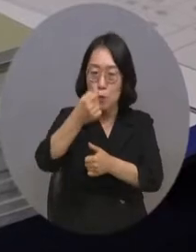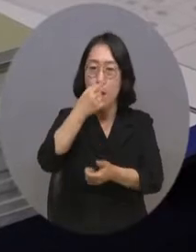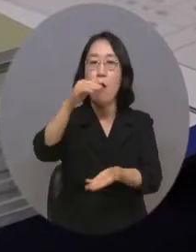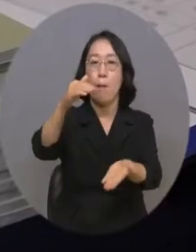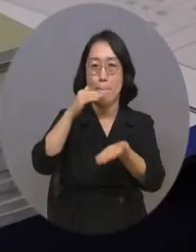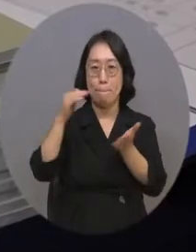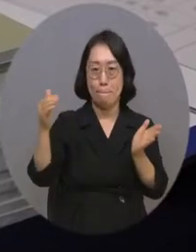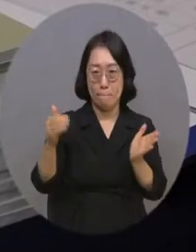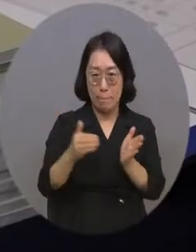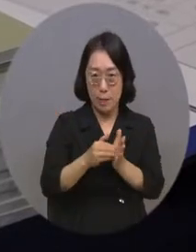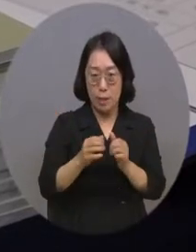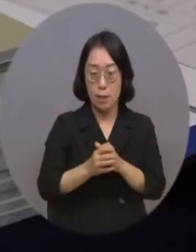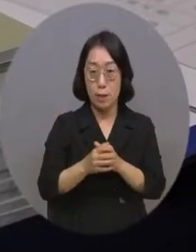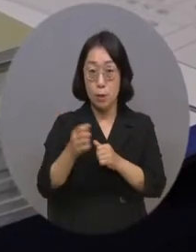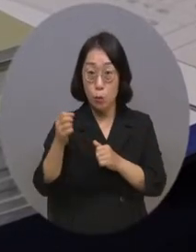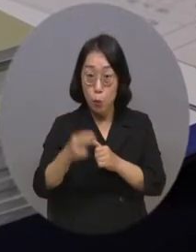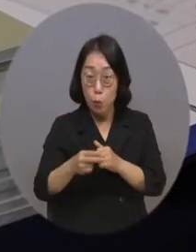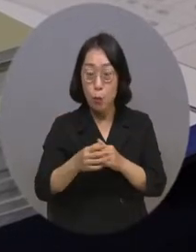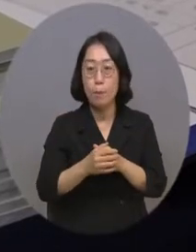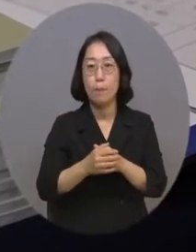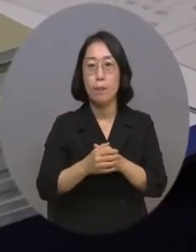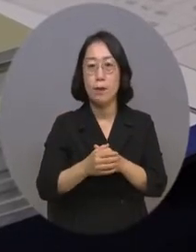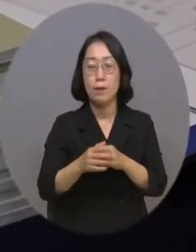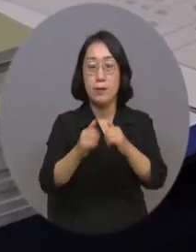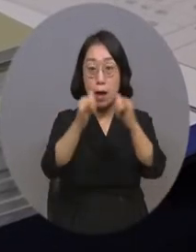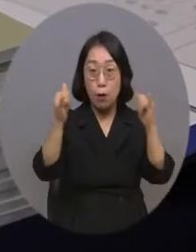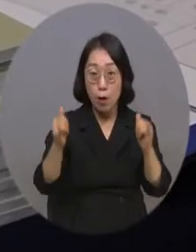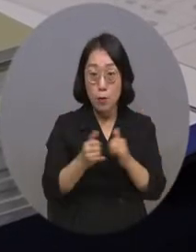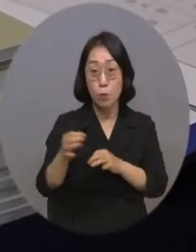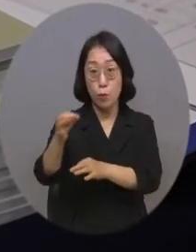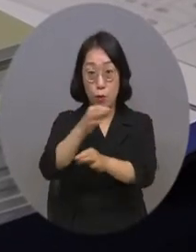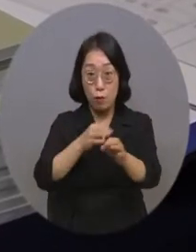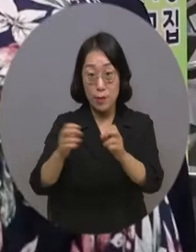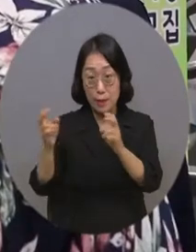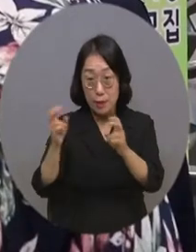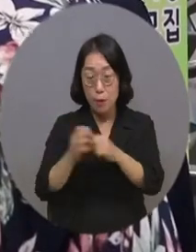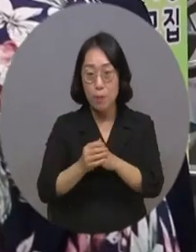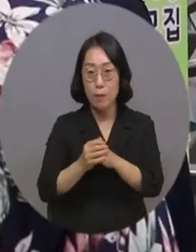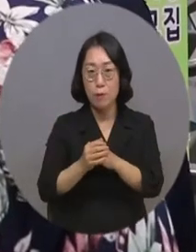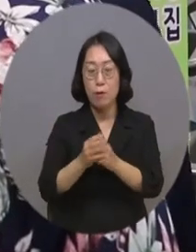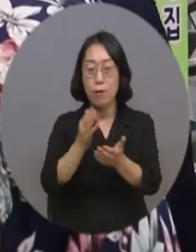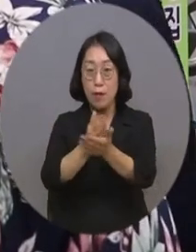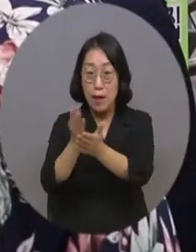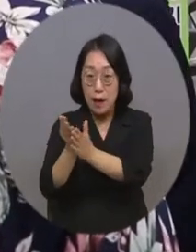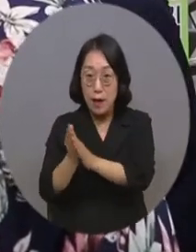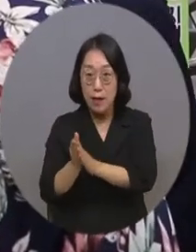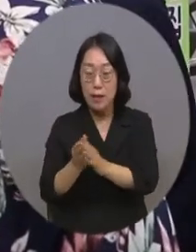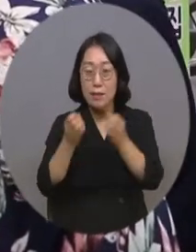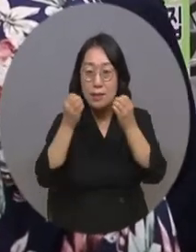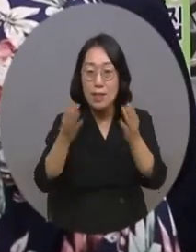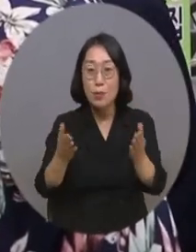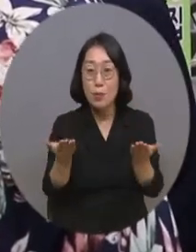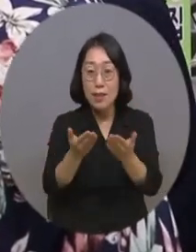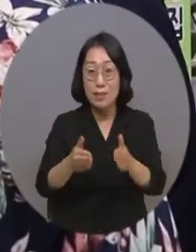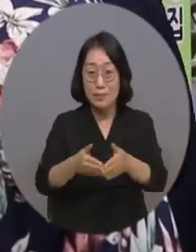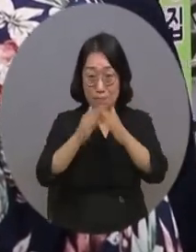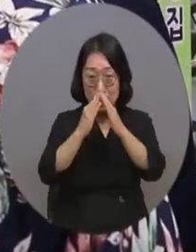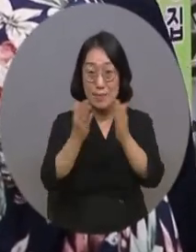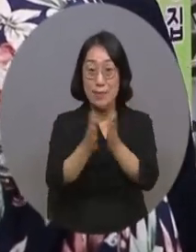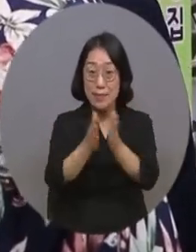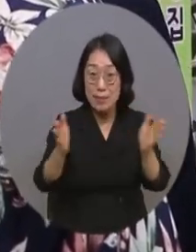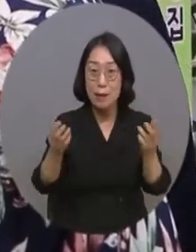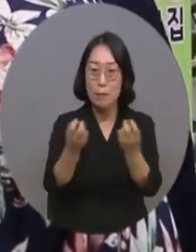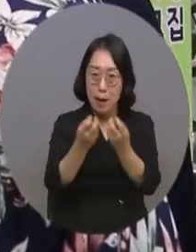소상공인 시장진흥공단과 사회적 경제기업으로부터는 다양한 창업 노하우를